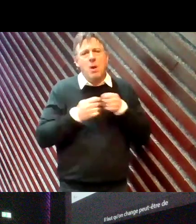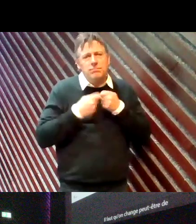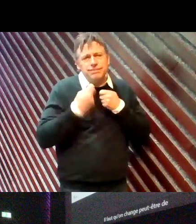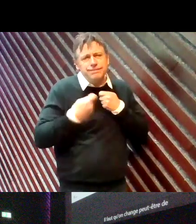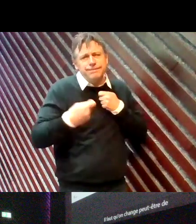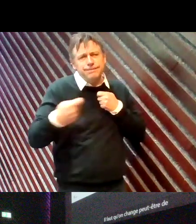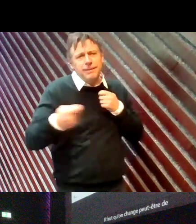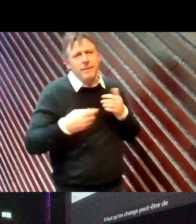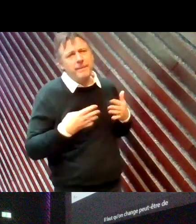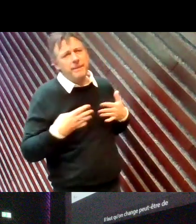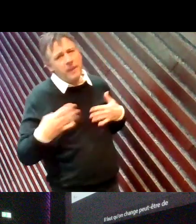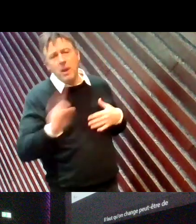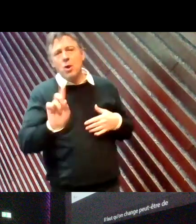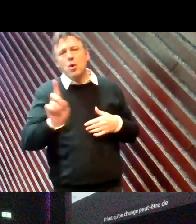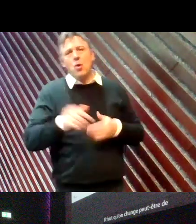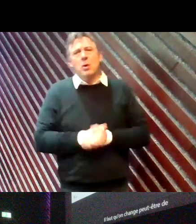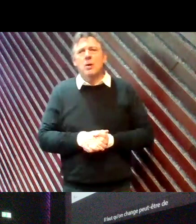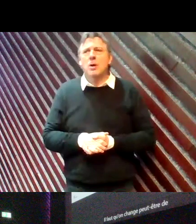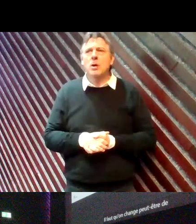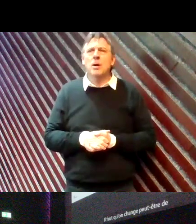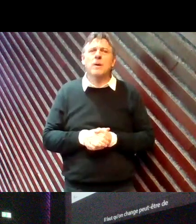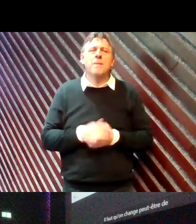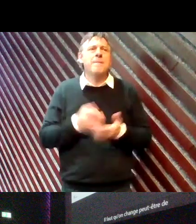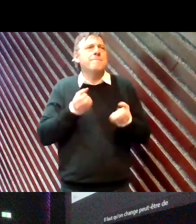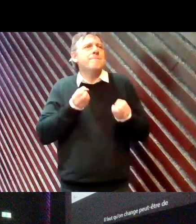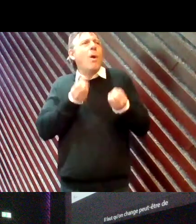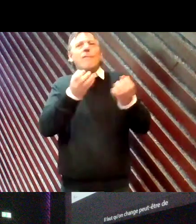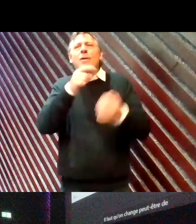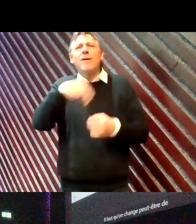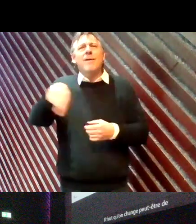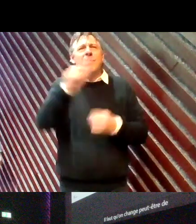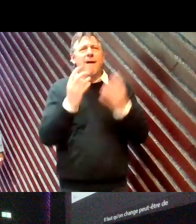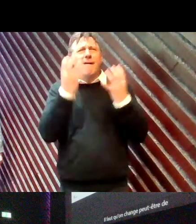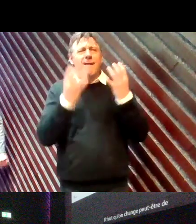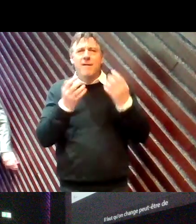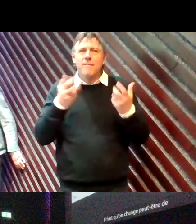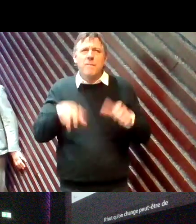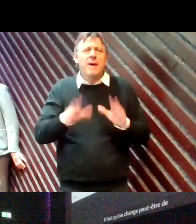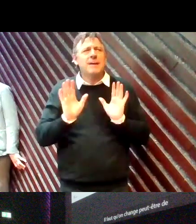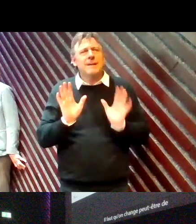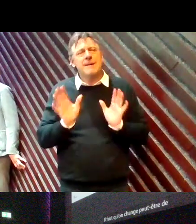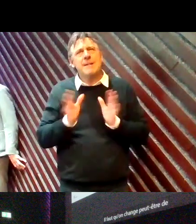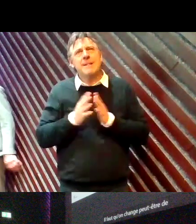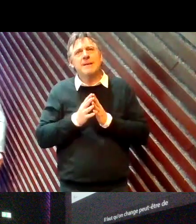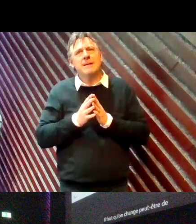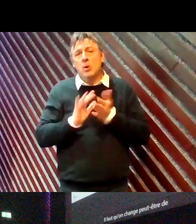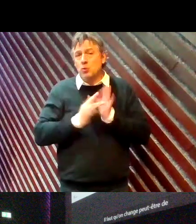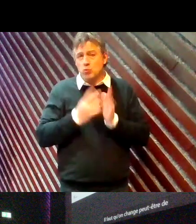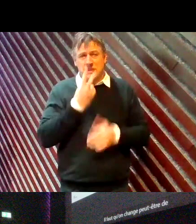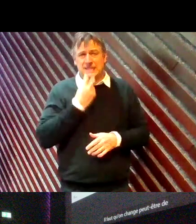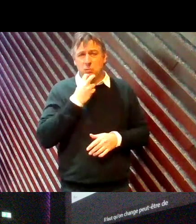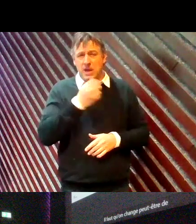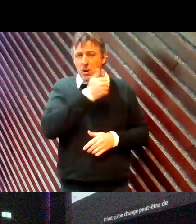atténuer un peu ce que je viens de dire. Je ne pas vous provoquer, mais parfois, quand même, je pense que tout ne relève pas du citoyen